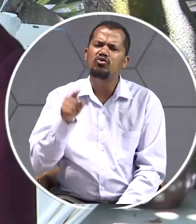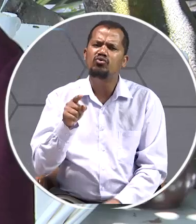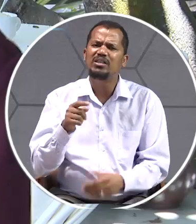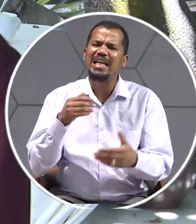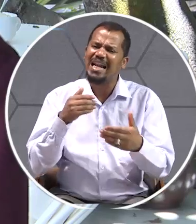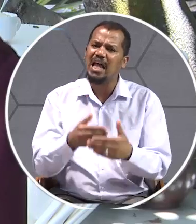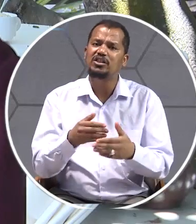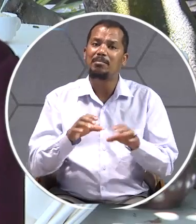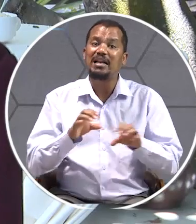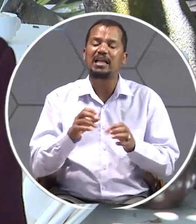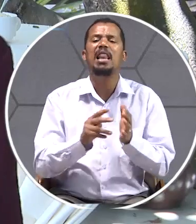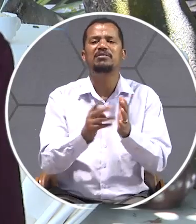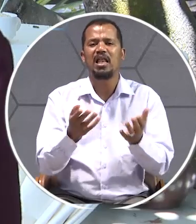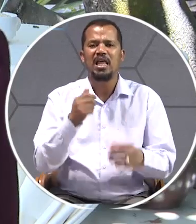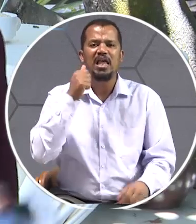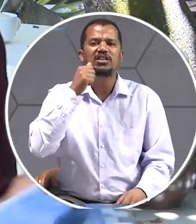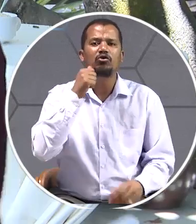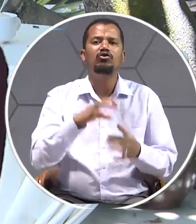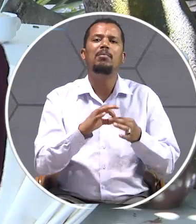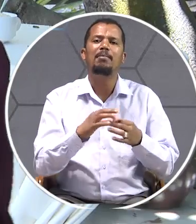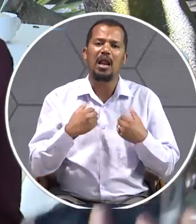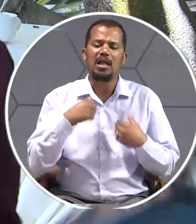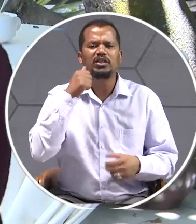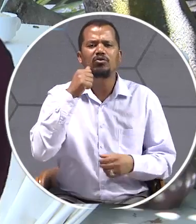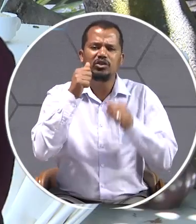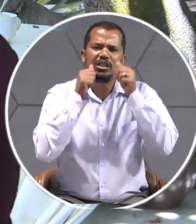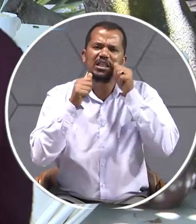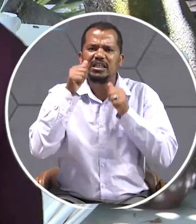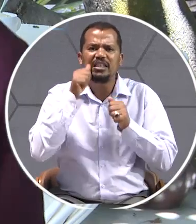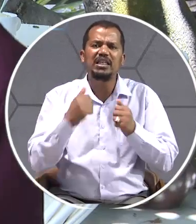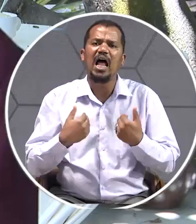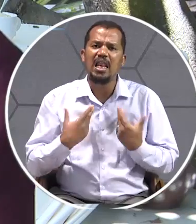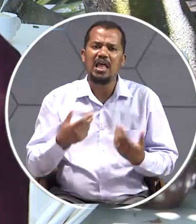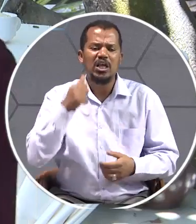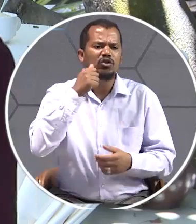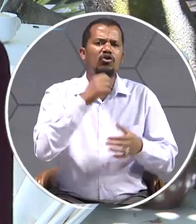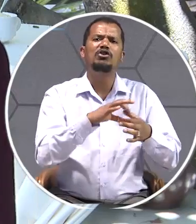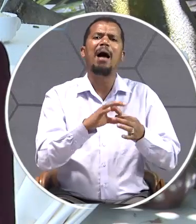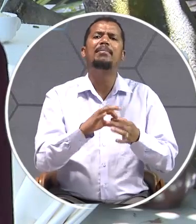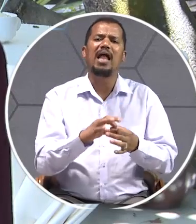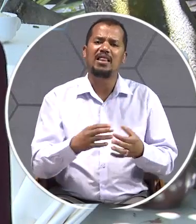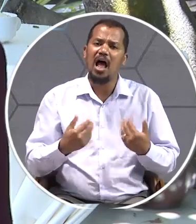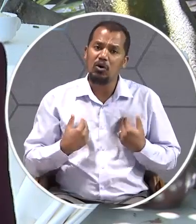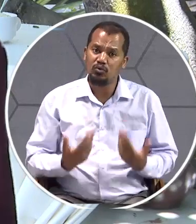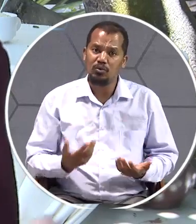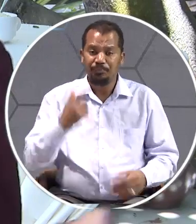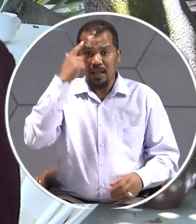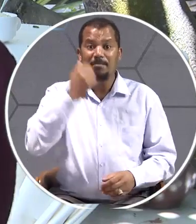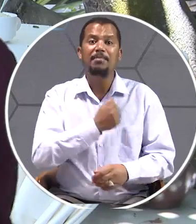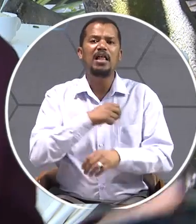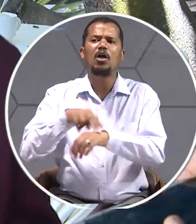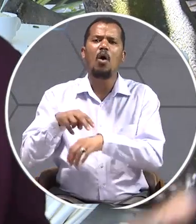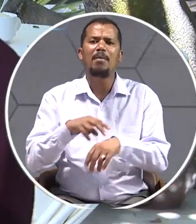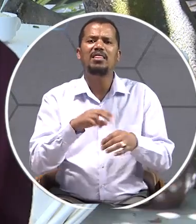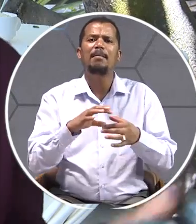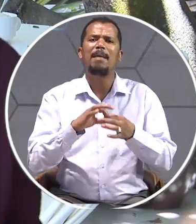እነሱን ተደራሽ በሆነ መልኩ ለምሳሌ የሴቶች ማህበር አለ፣ የሴቶች እድር አለ፣ የሴቶች ባል እንትን ማህበራቶች አሉ። እነዚህ በእምነት